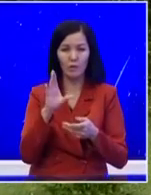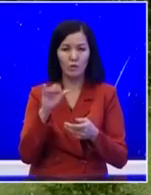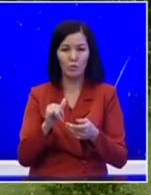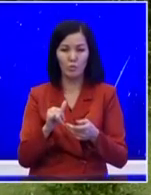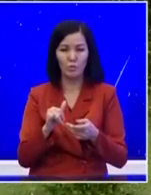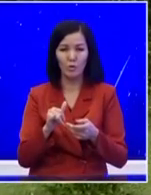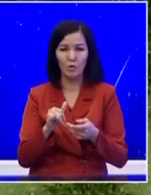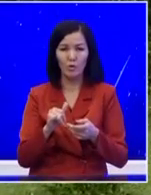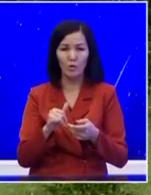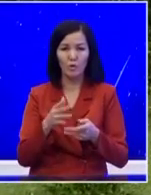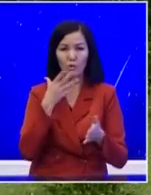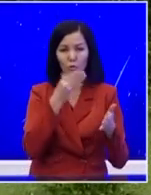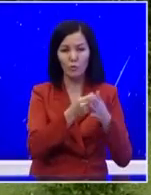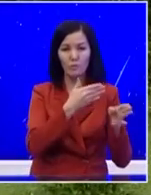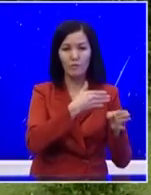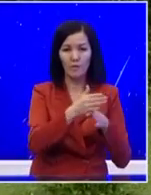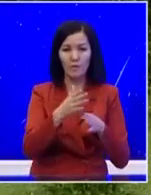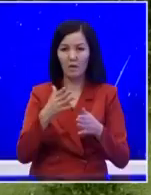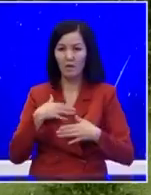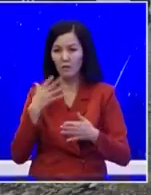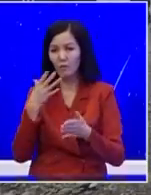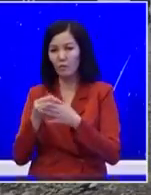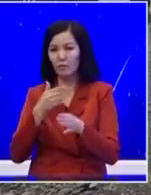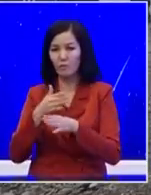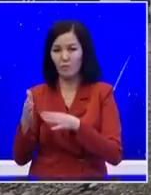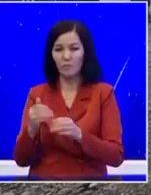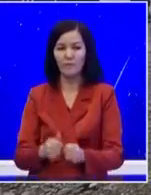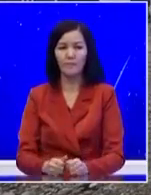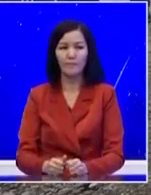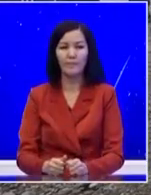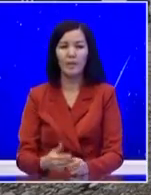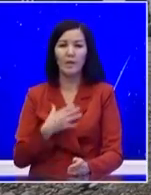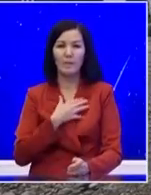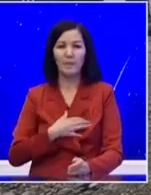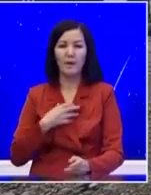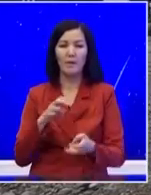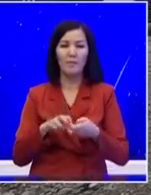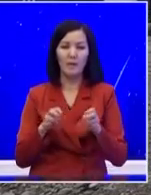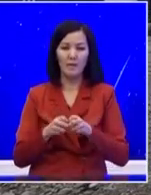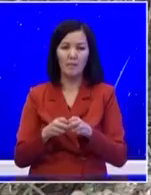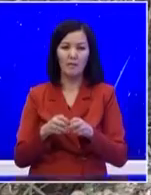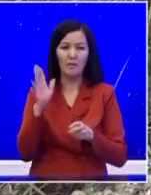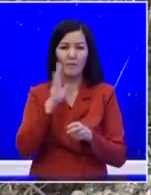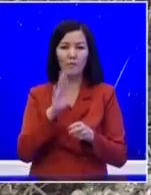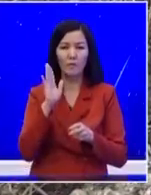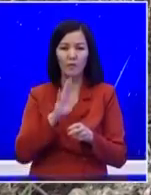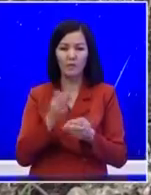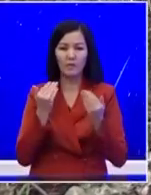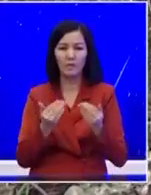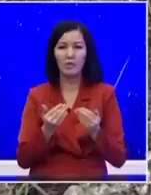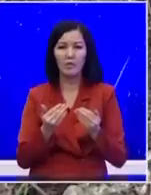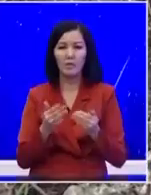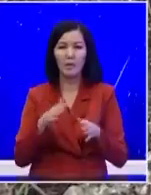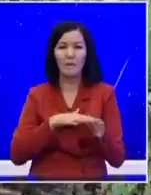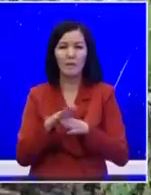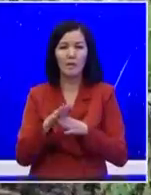есть у него будет собственный источник водоснабжения. Беспокоит сельчан и другая проблема, связанная с водной стихией. Из-за